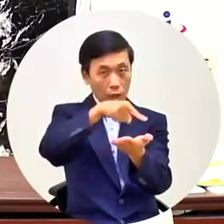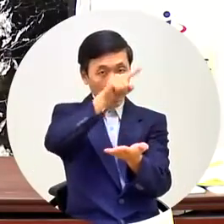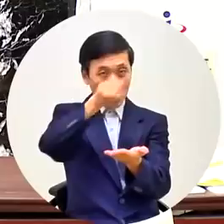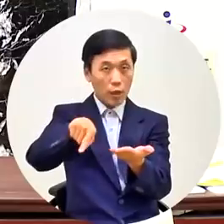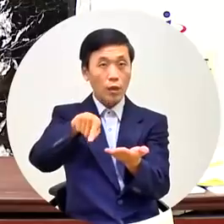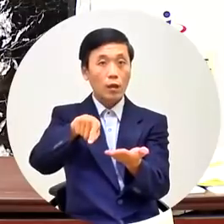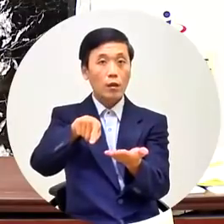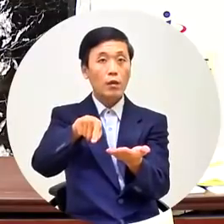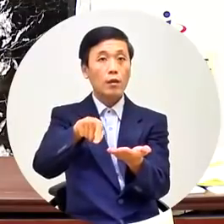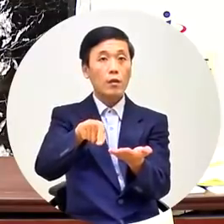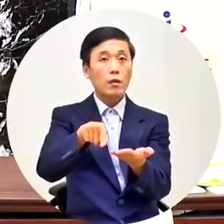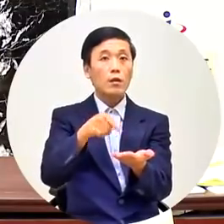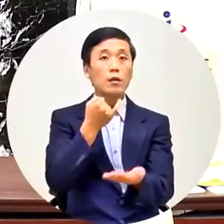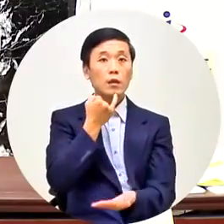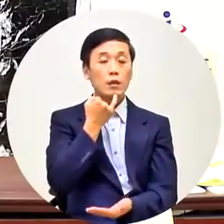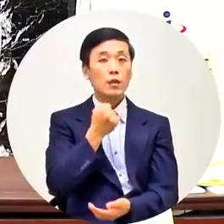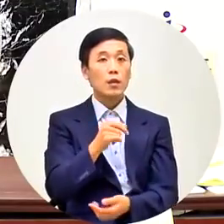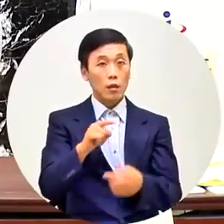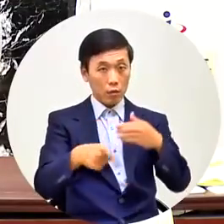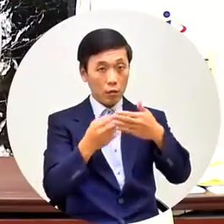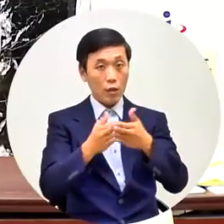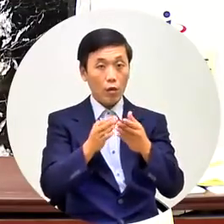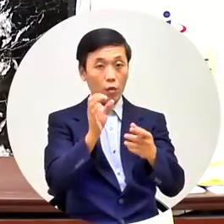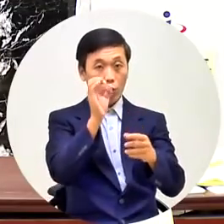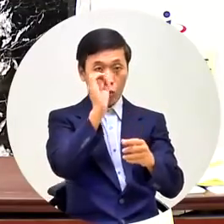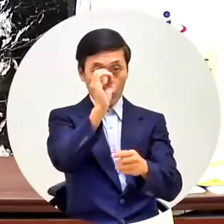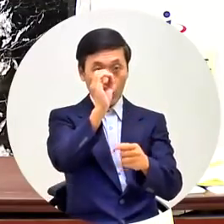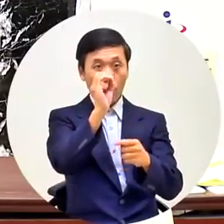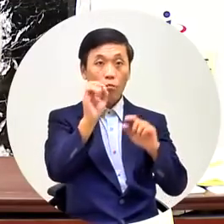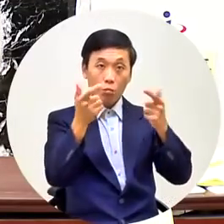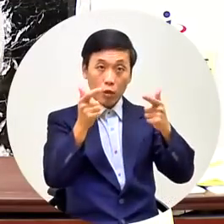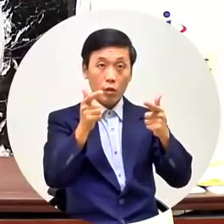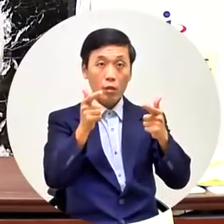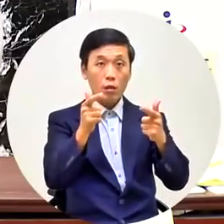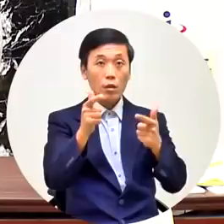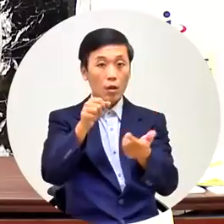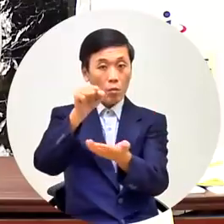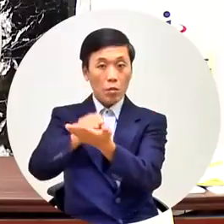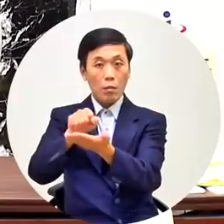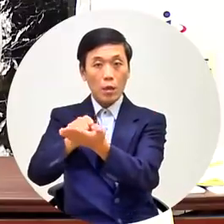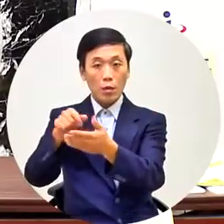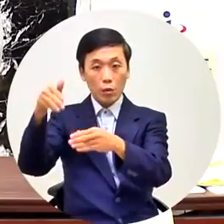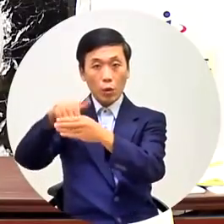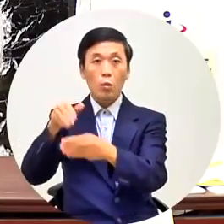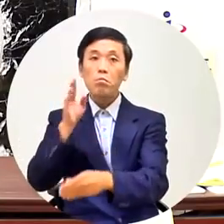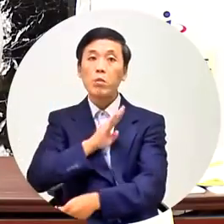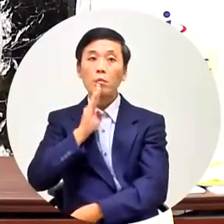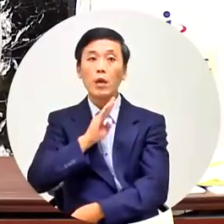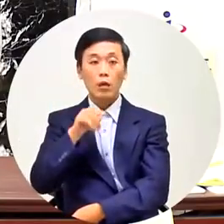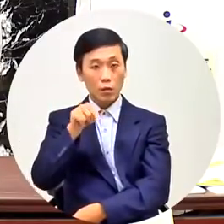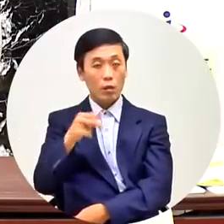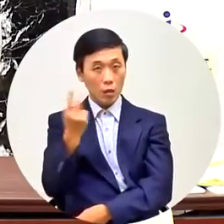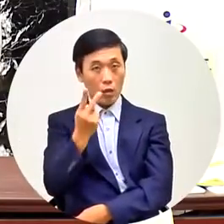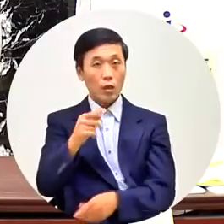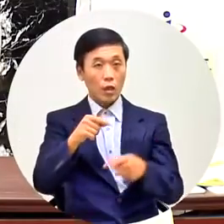圈只要不是用圈的都是会计入无效票大概有这两个原则第一个是从宽认定但是有另外一个从